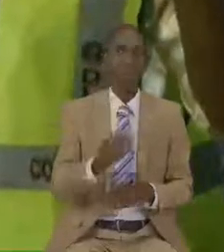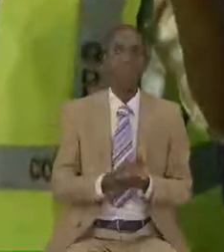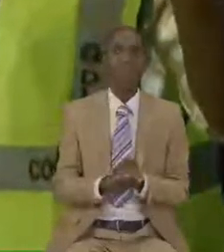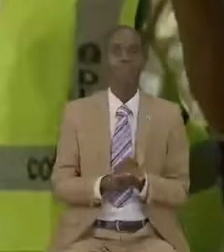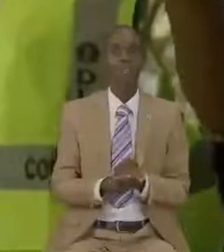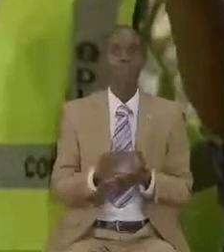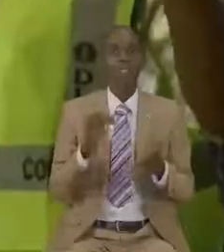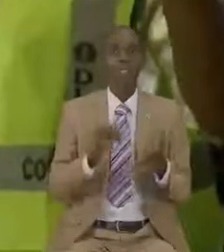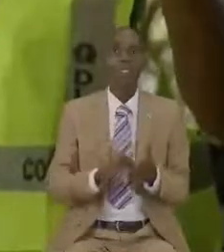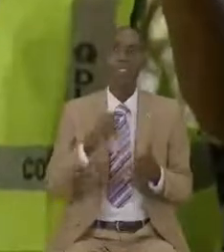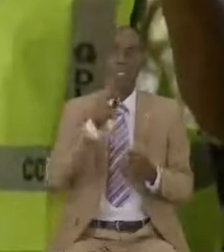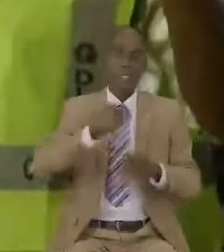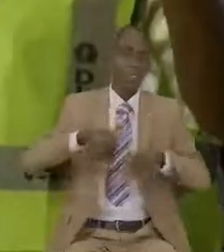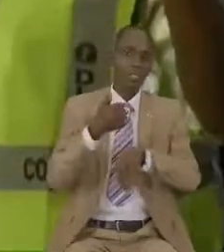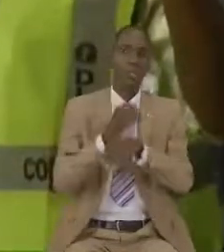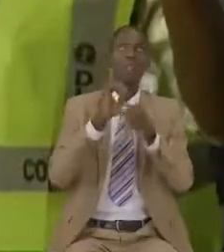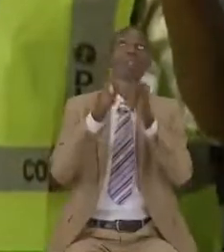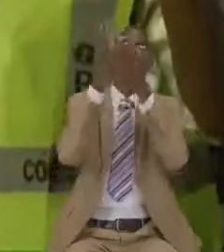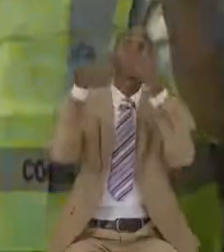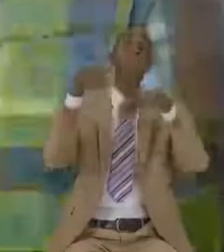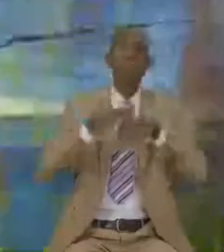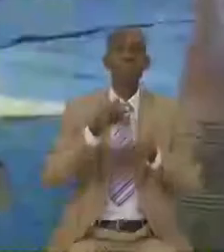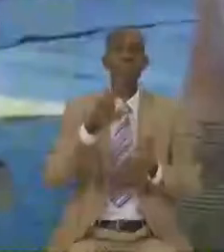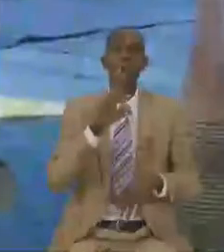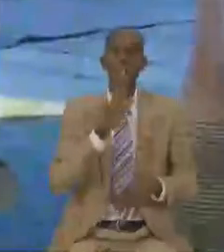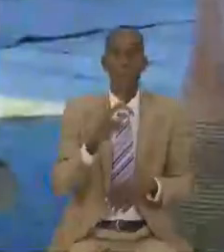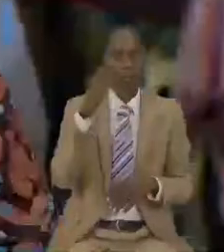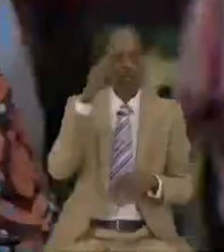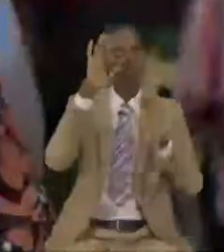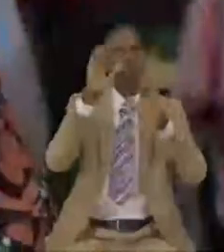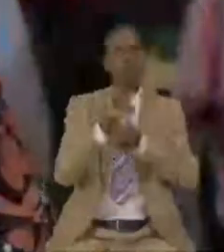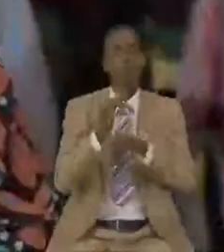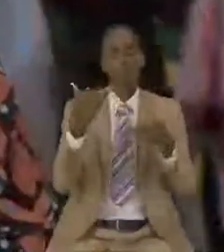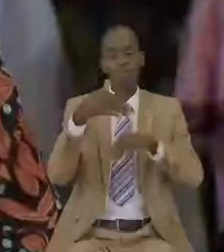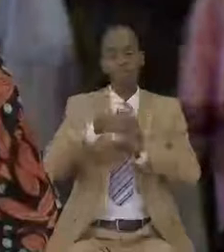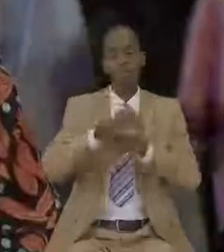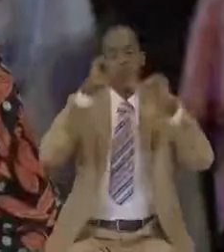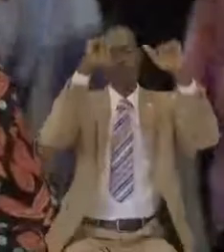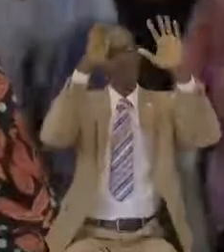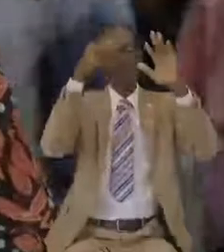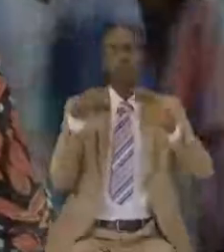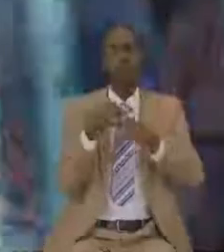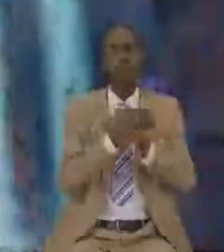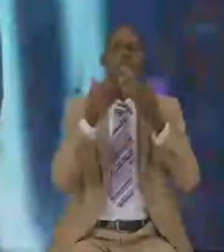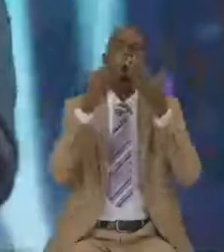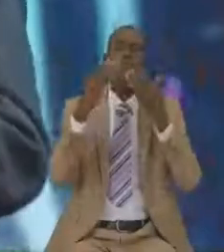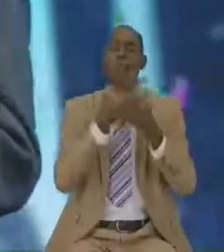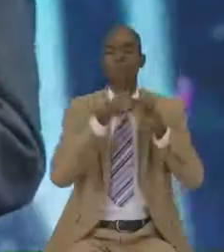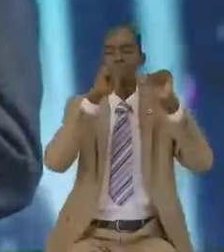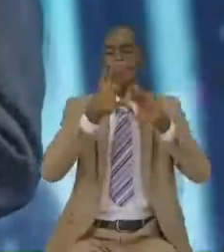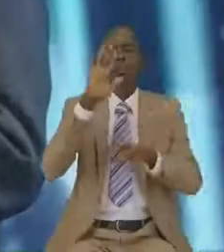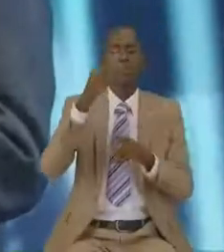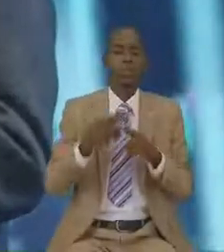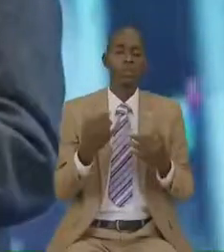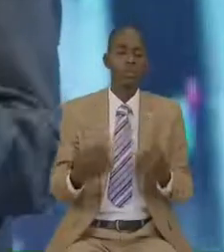je vais recevoir. C'est confirmé au ciel, tu es un candidat pour le miracle aujourd'hui. Père, nous te